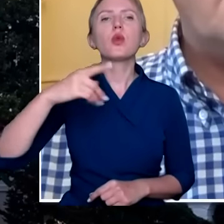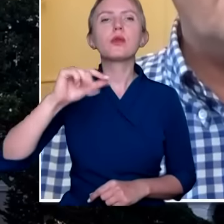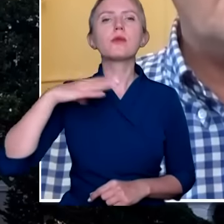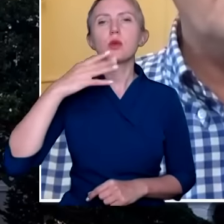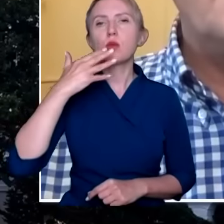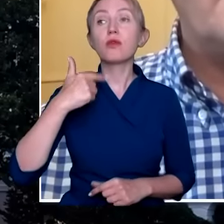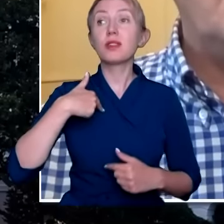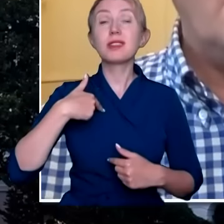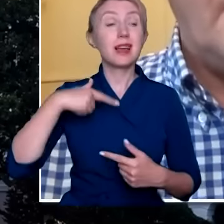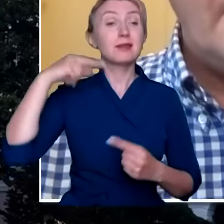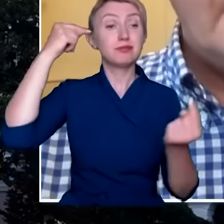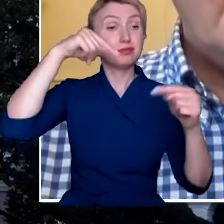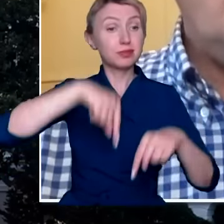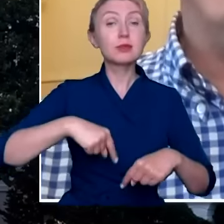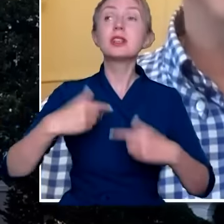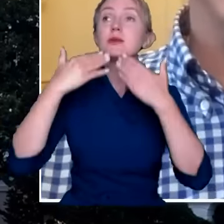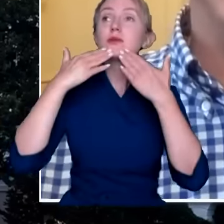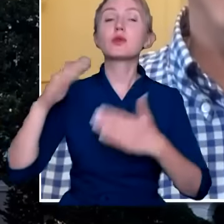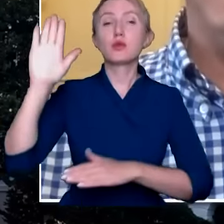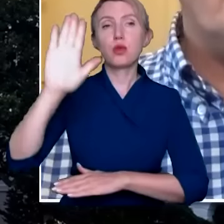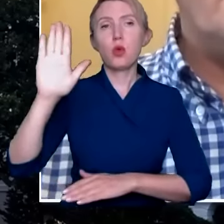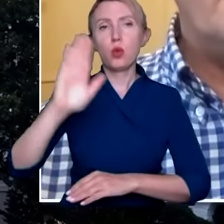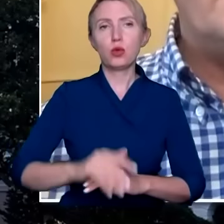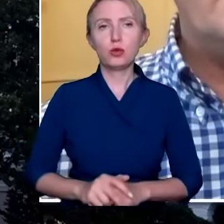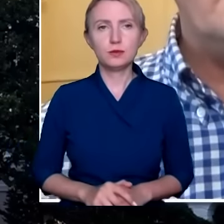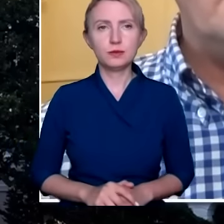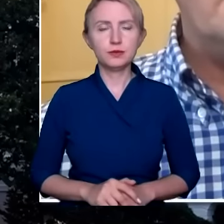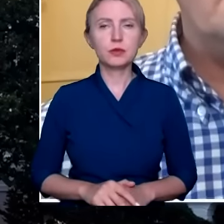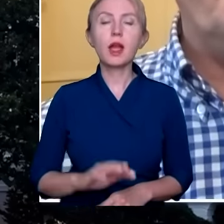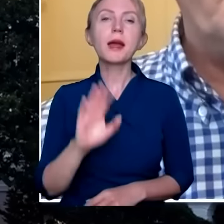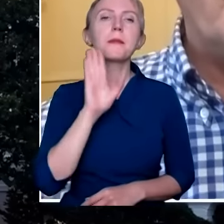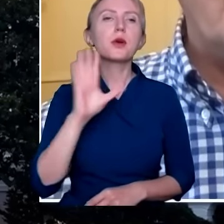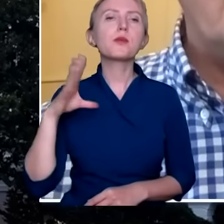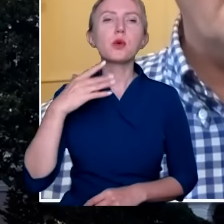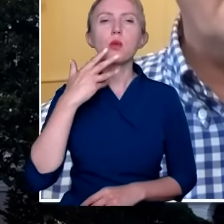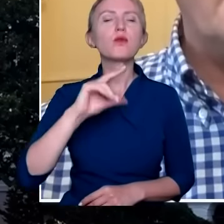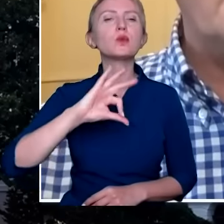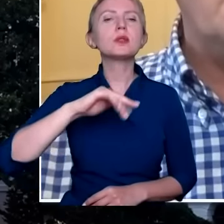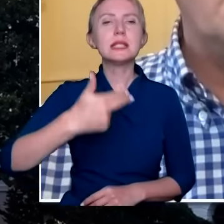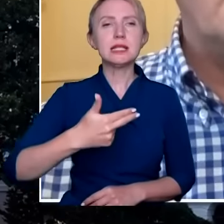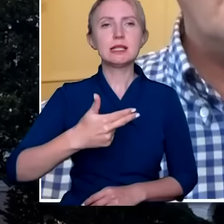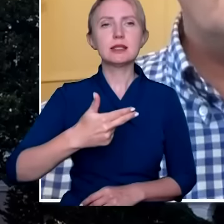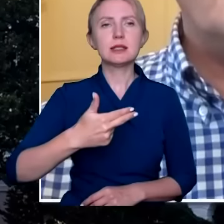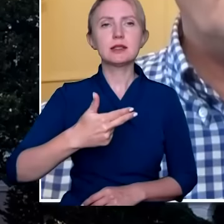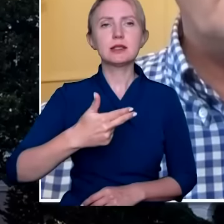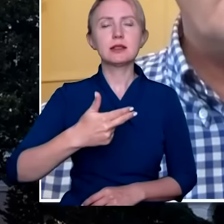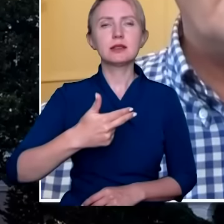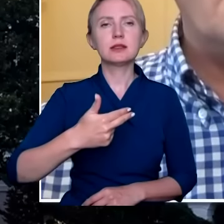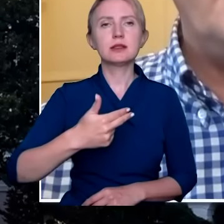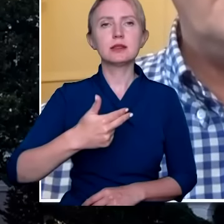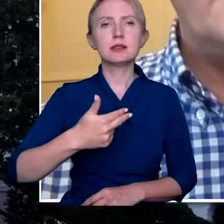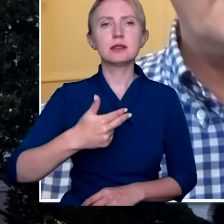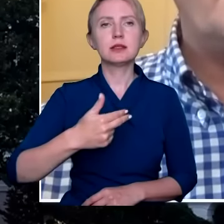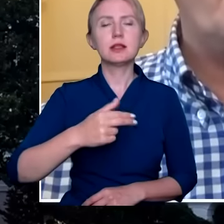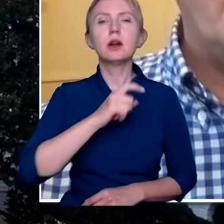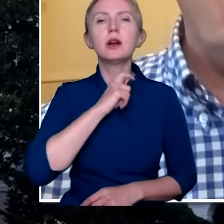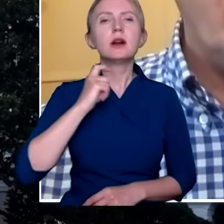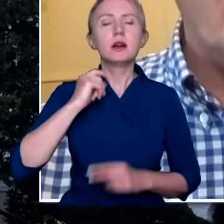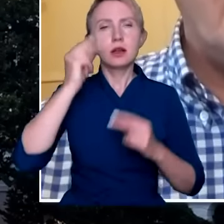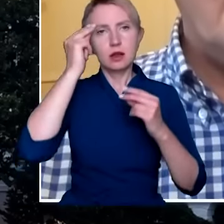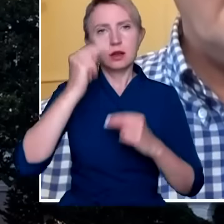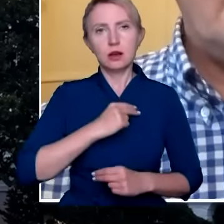łasce wszechmocnego Boga. Podobnie wypowiedział się syn legendarnego kaznodziei protestanckiego, Billego